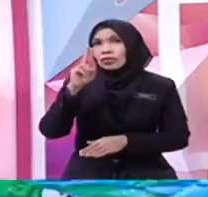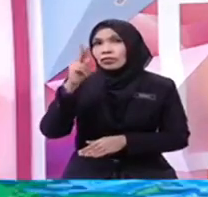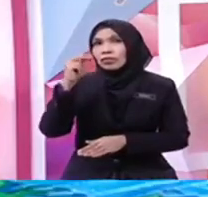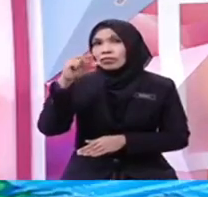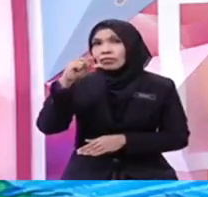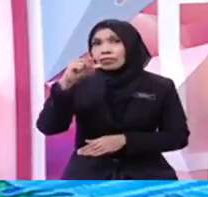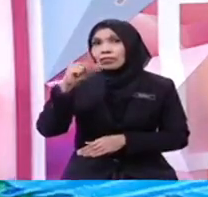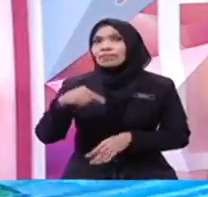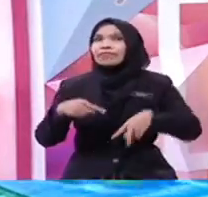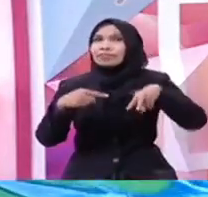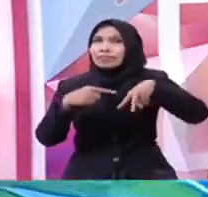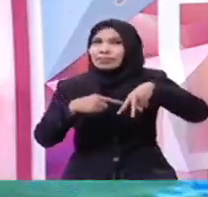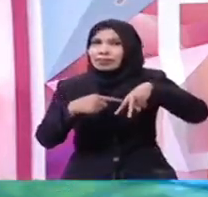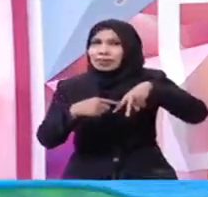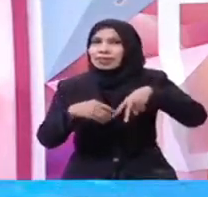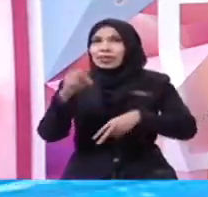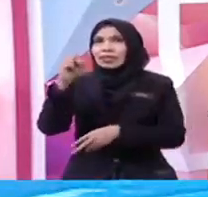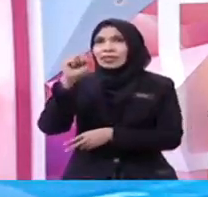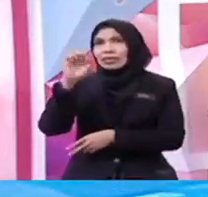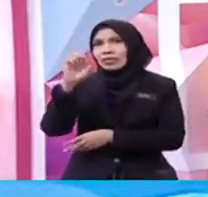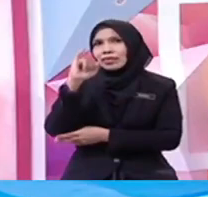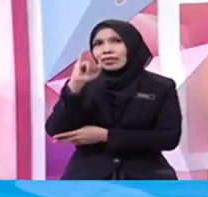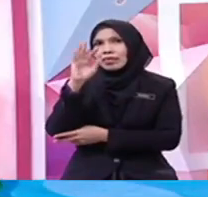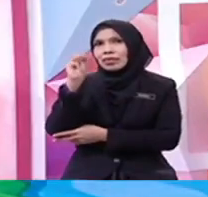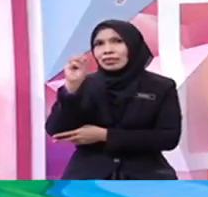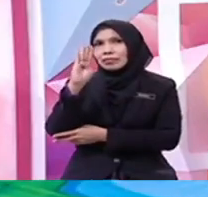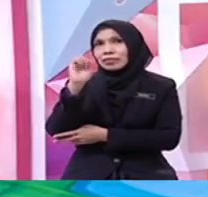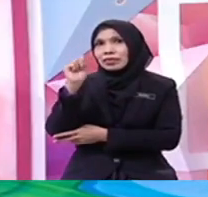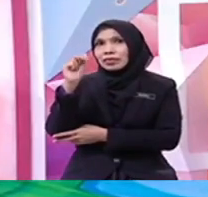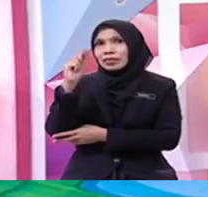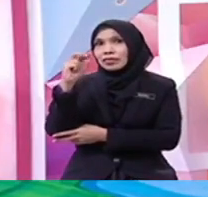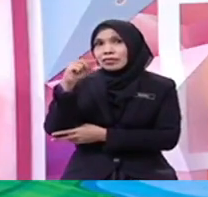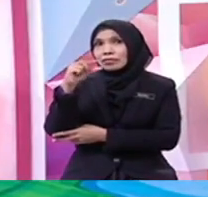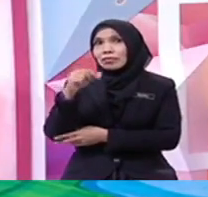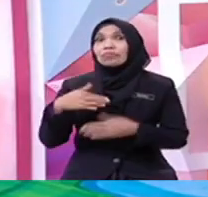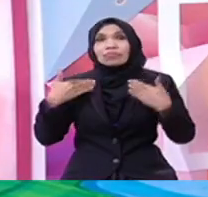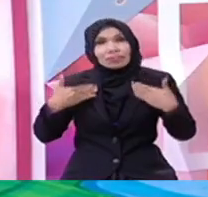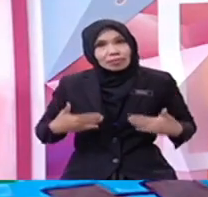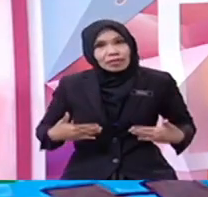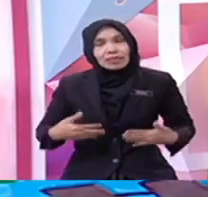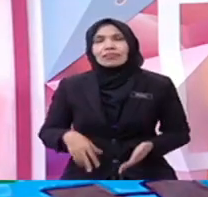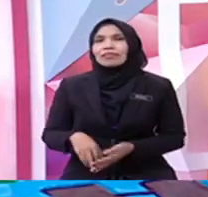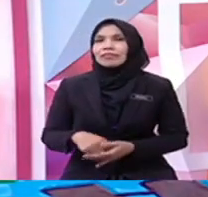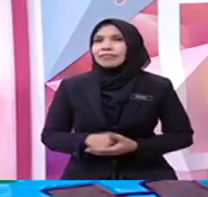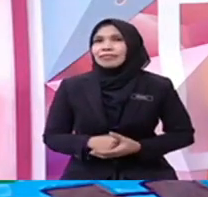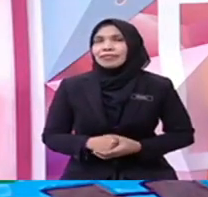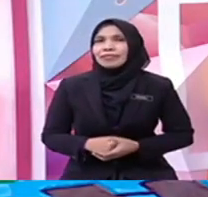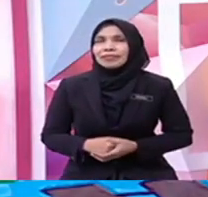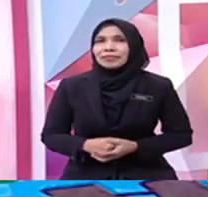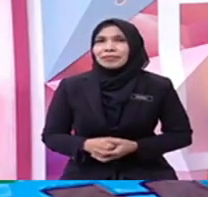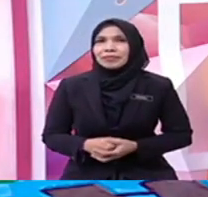kita syaikhan kaki Oke sampai di sini oke segitu aja aduh ocek